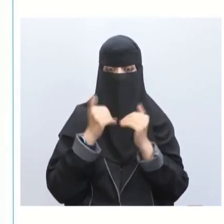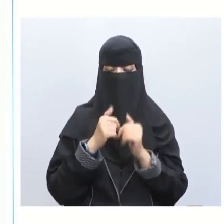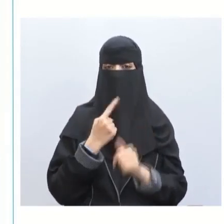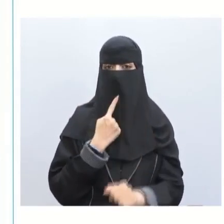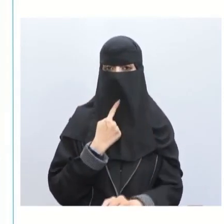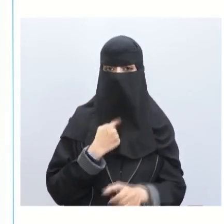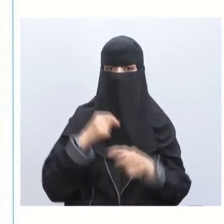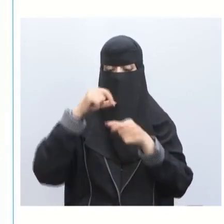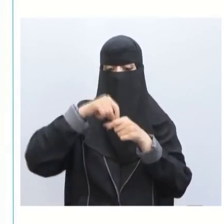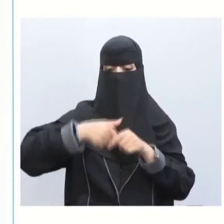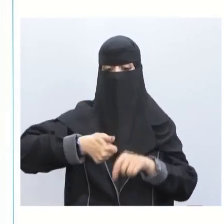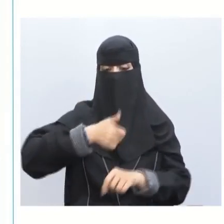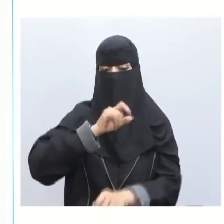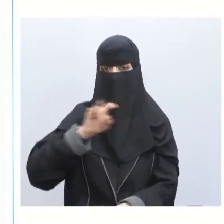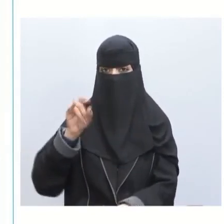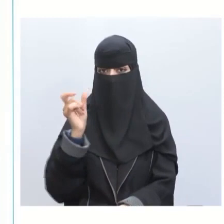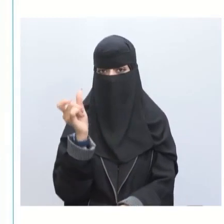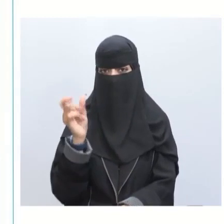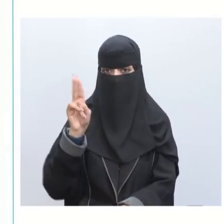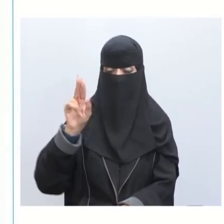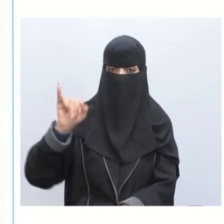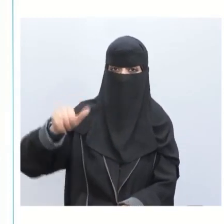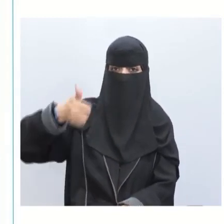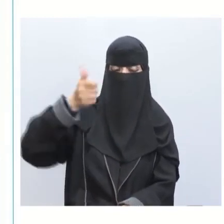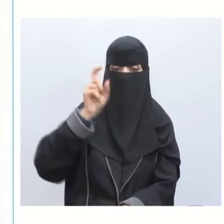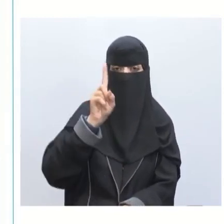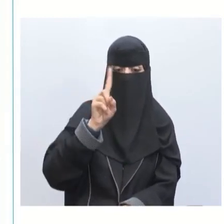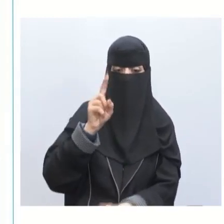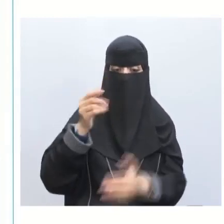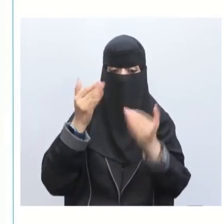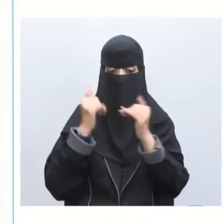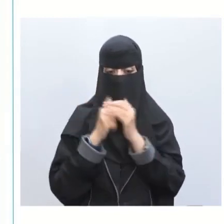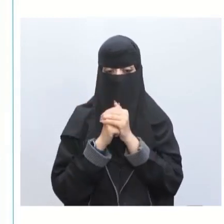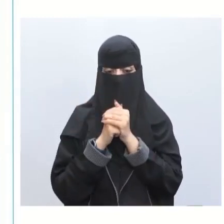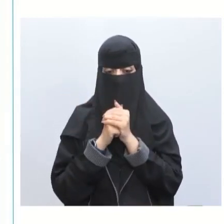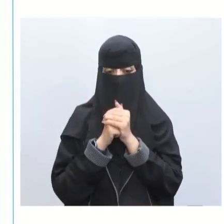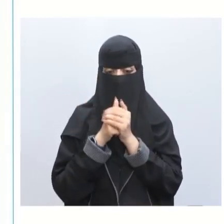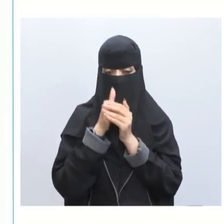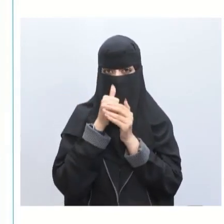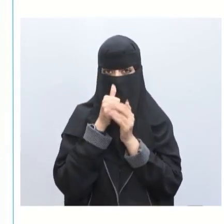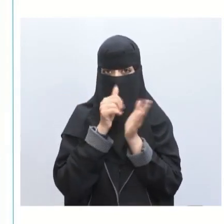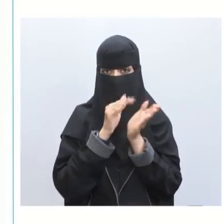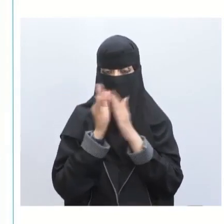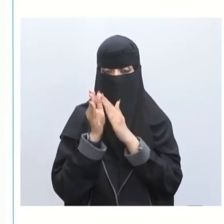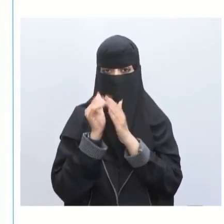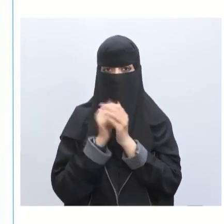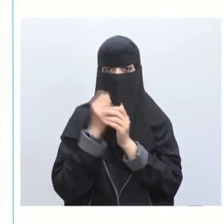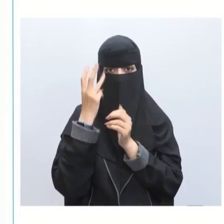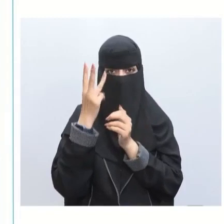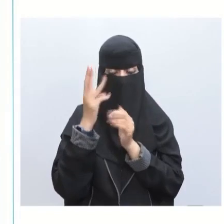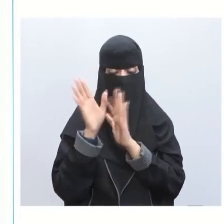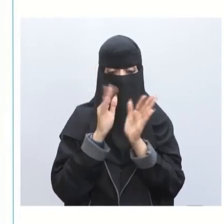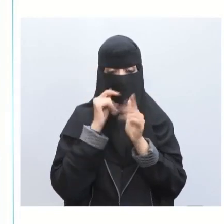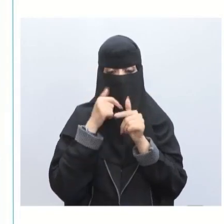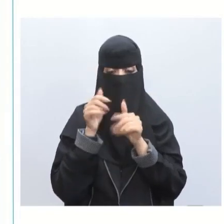والتسليه الثالث من دوافع الداخليه التسليه يلجا البعض للت